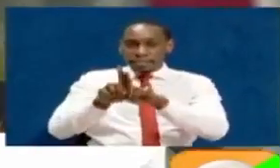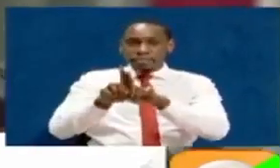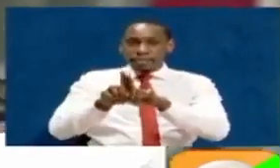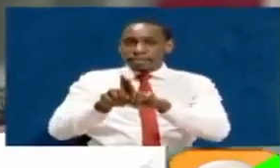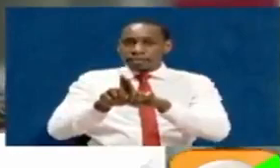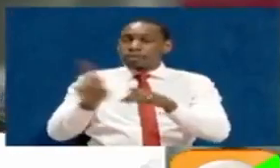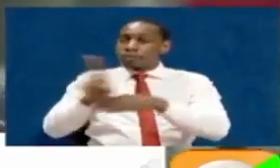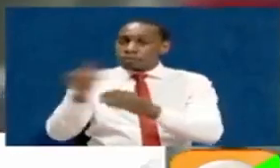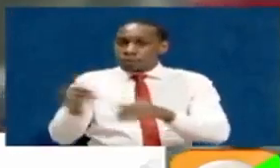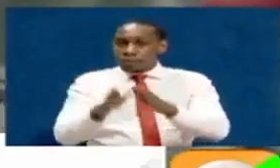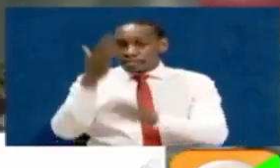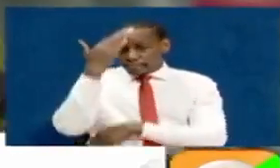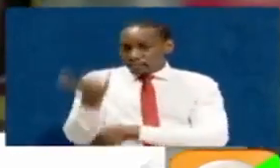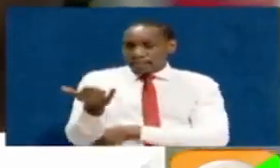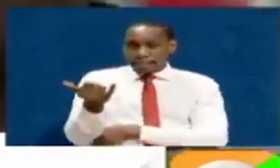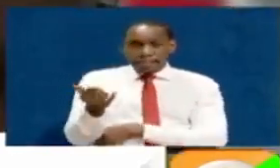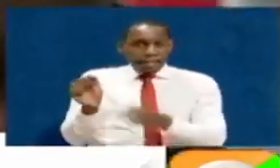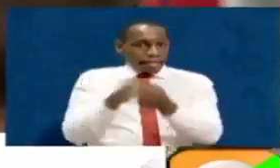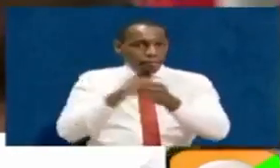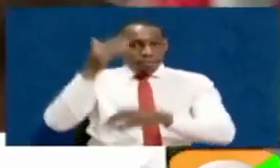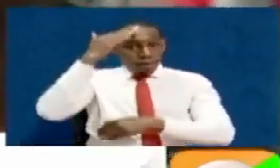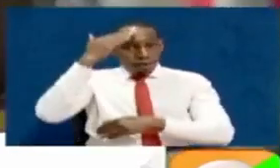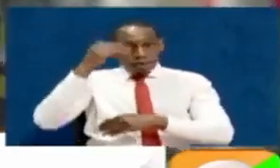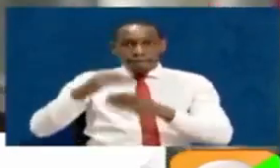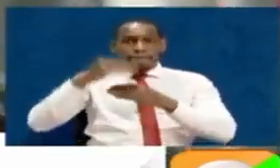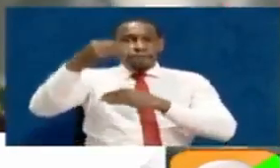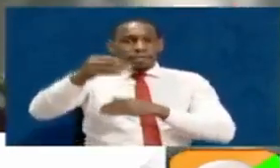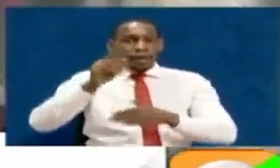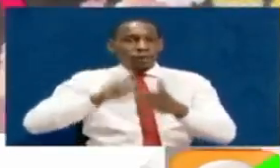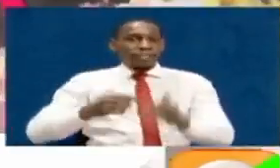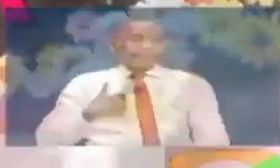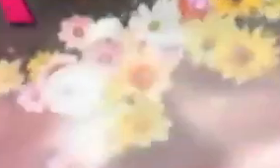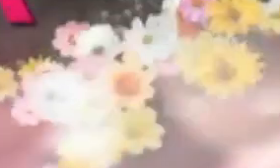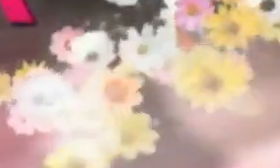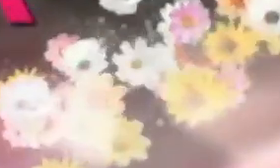kwa hiyo opportunity, kwa sababu huwezi jua ni nini imekuwekea mbele yako.